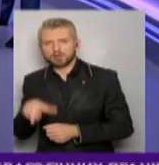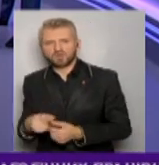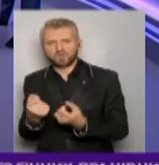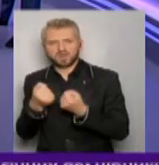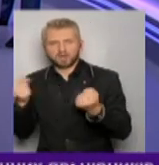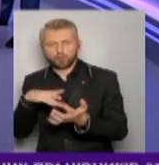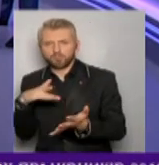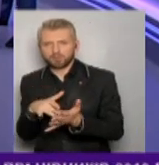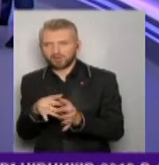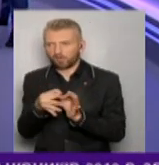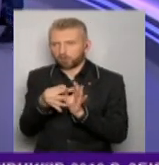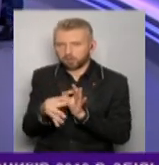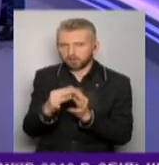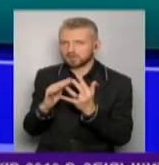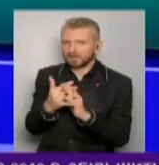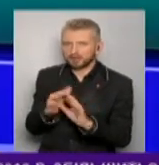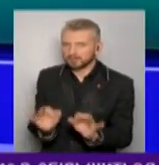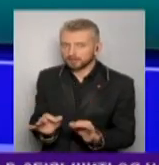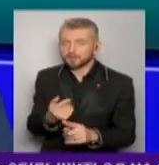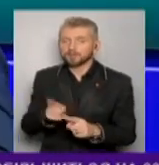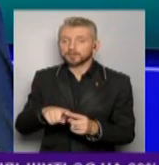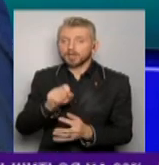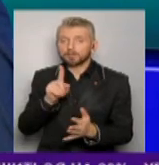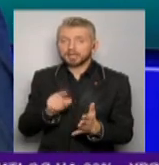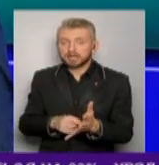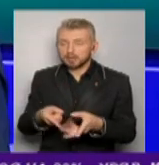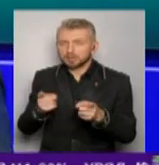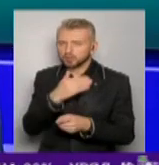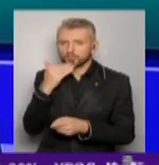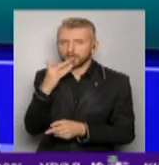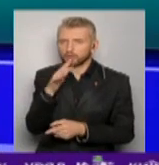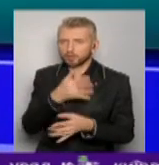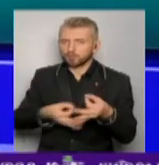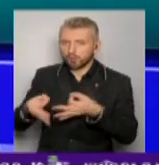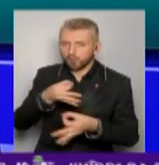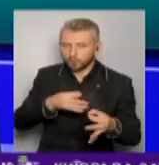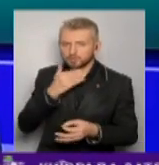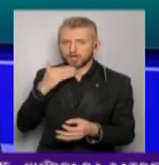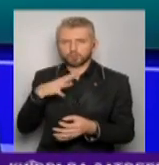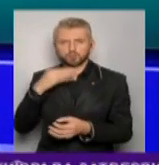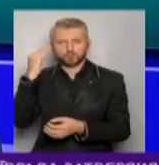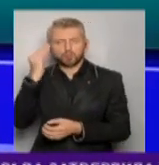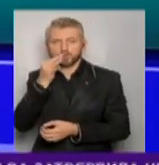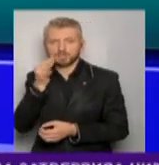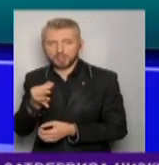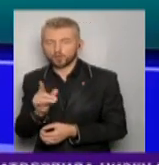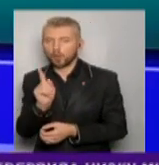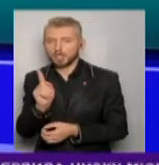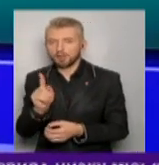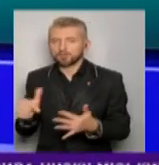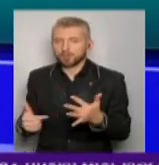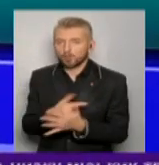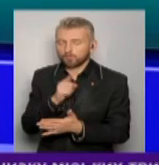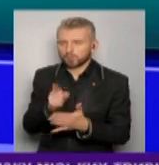містечка, відповідно, селища. Це питання вже дійсно багато років і обговорюється. Багато було думок сказано. Менше з тим, знову ж таки,